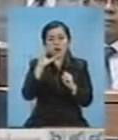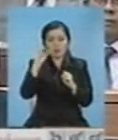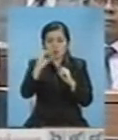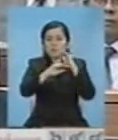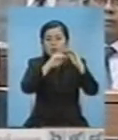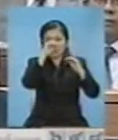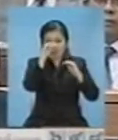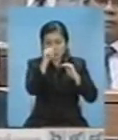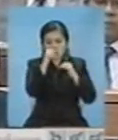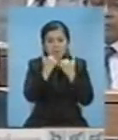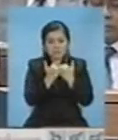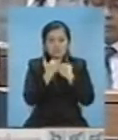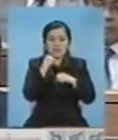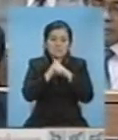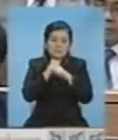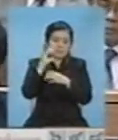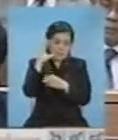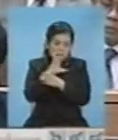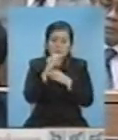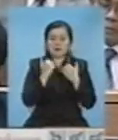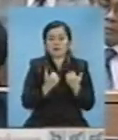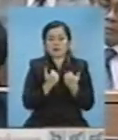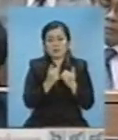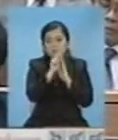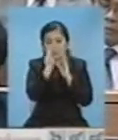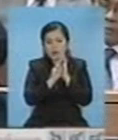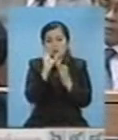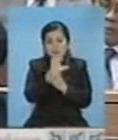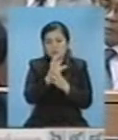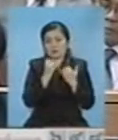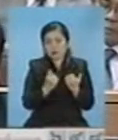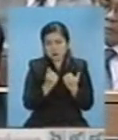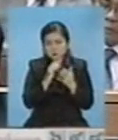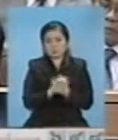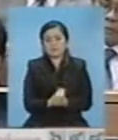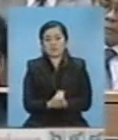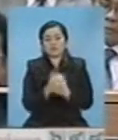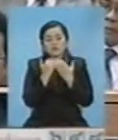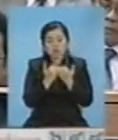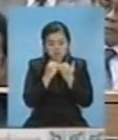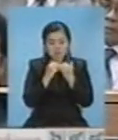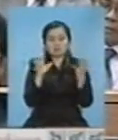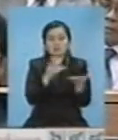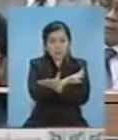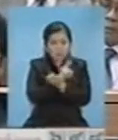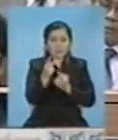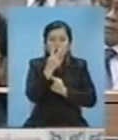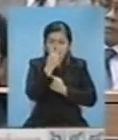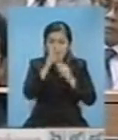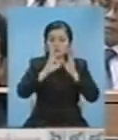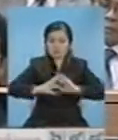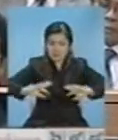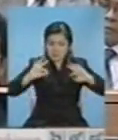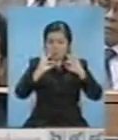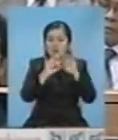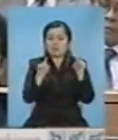ที่ใช้อยู่ในปัจจุบันเพราะฉะนั้นตรงนี้จึงเป็นที่มาที่สังคมปัจจุบันเริ่มให้ความสำคัญกับเรื่อง